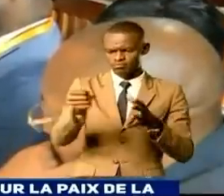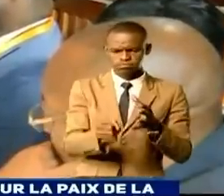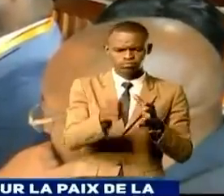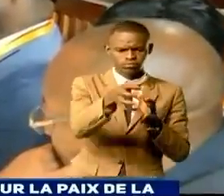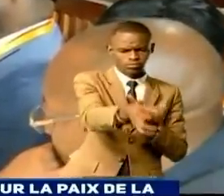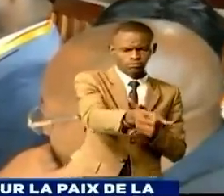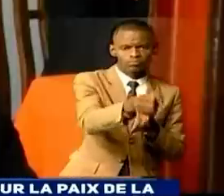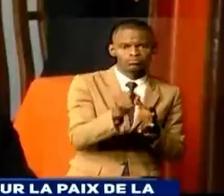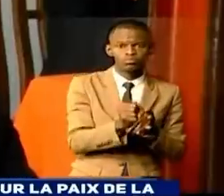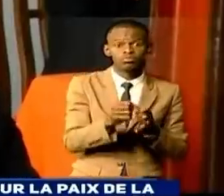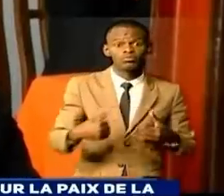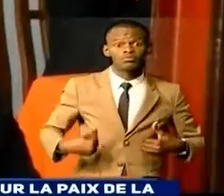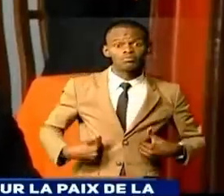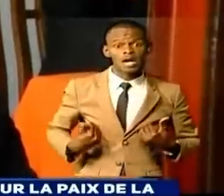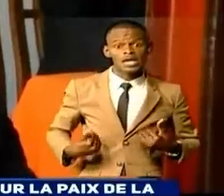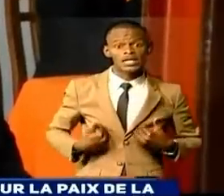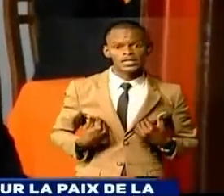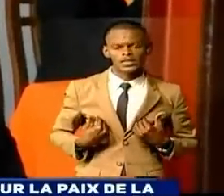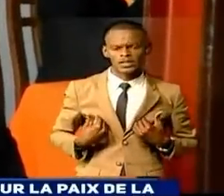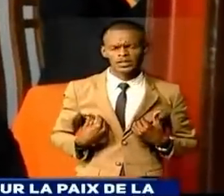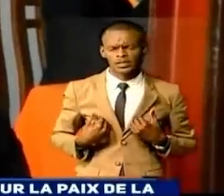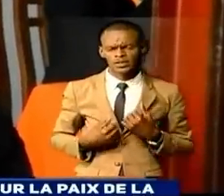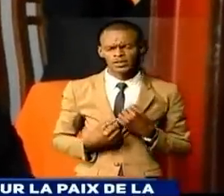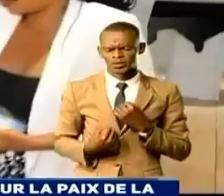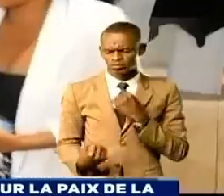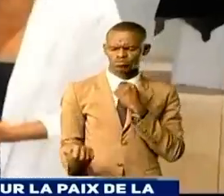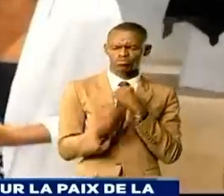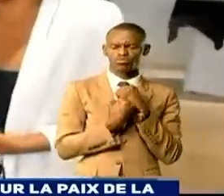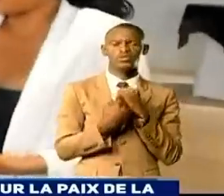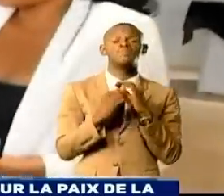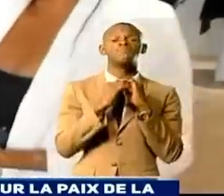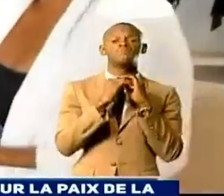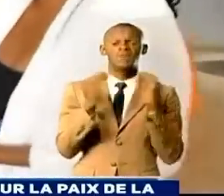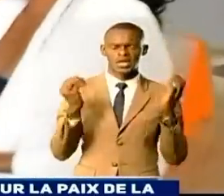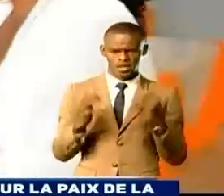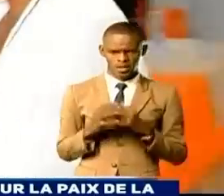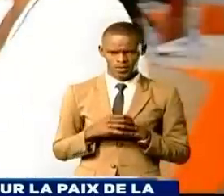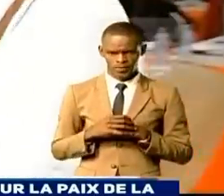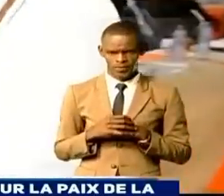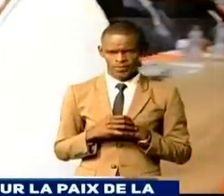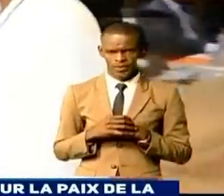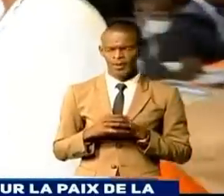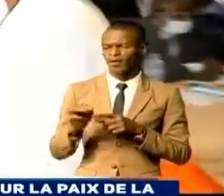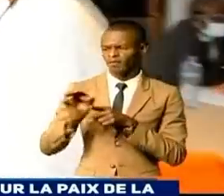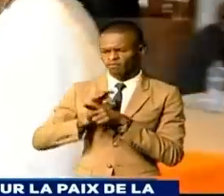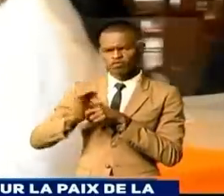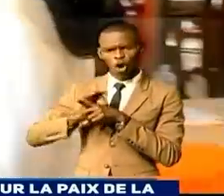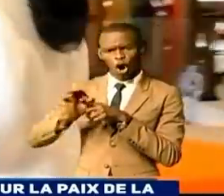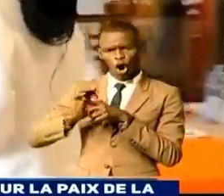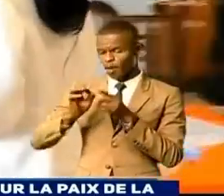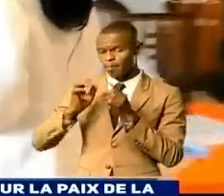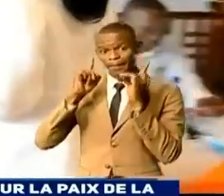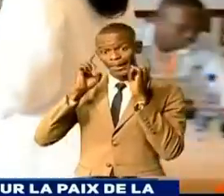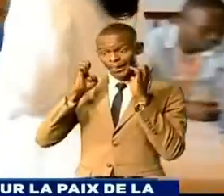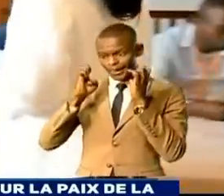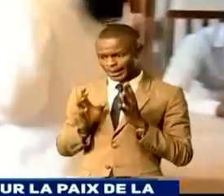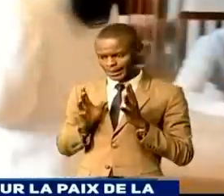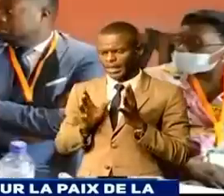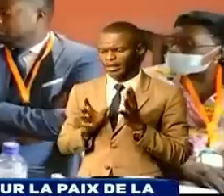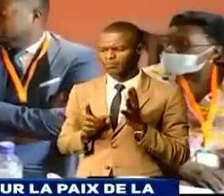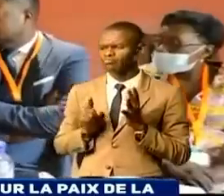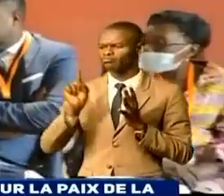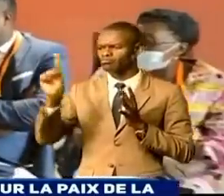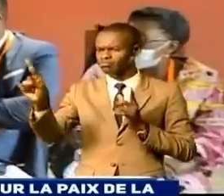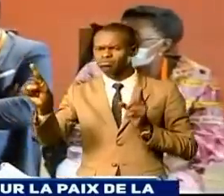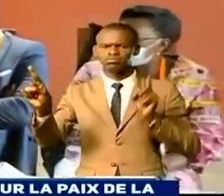de construction d'une paix durable. Plusieurs engagements et recommandations ont été formulés à l'issue de cette table ronde, qui